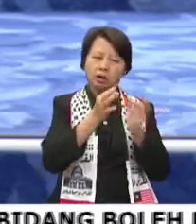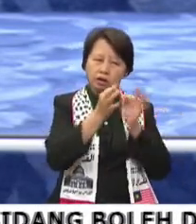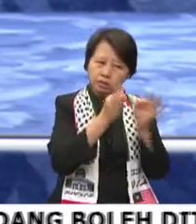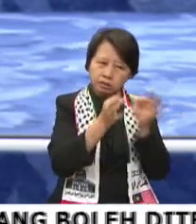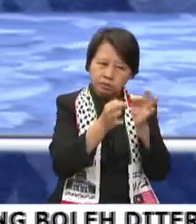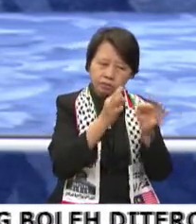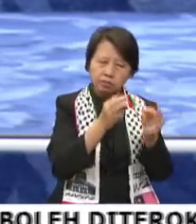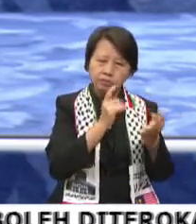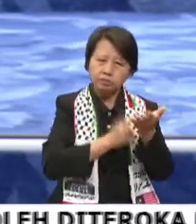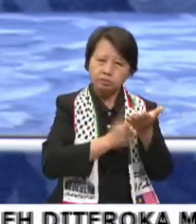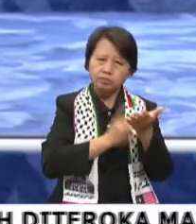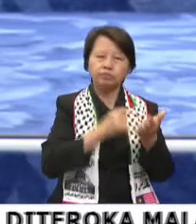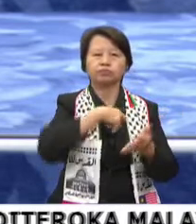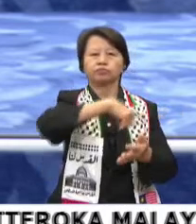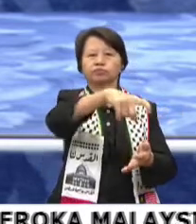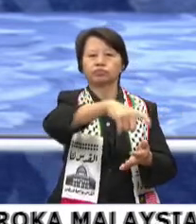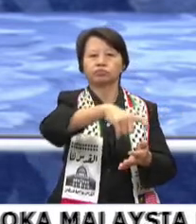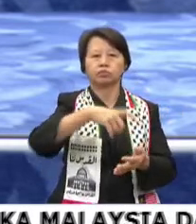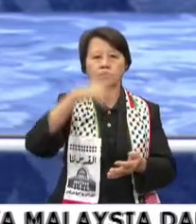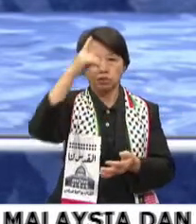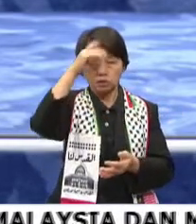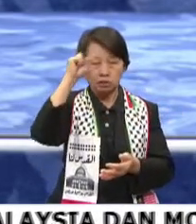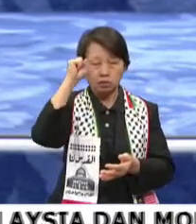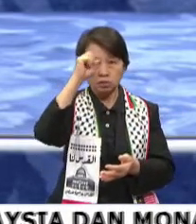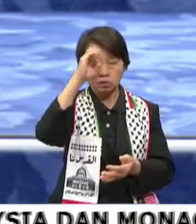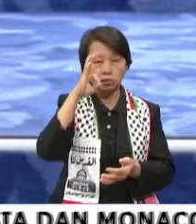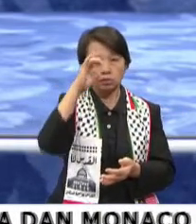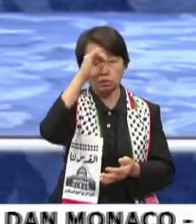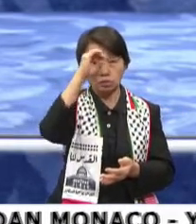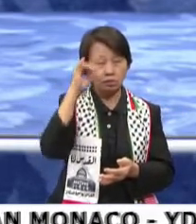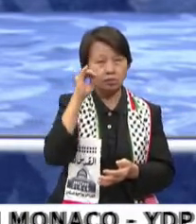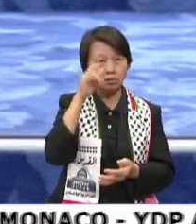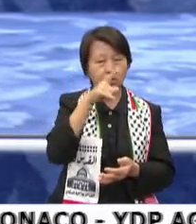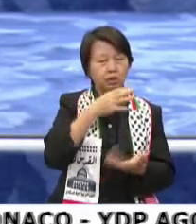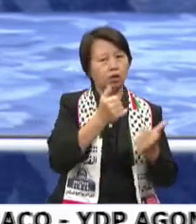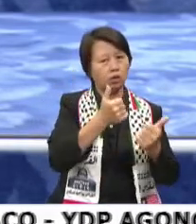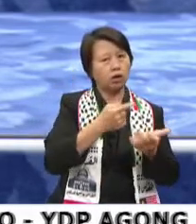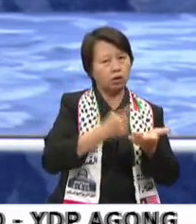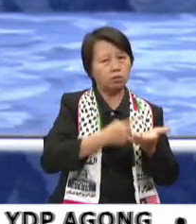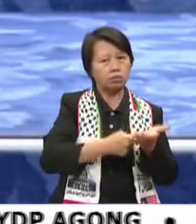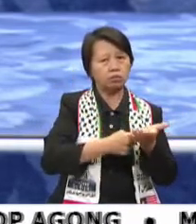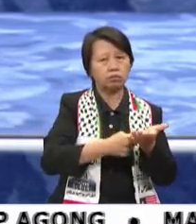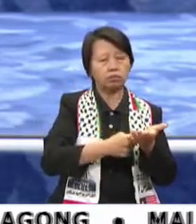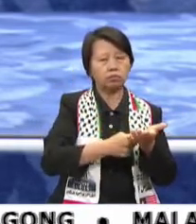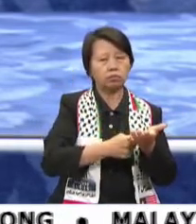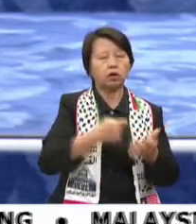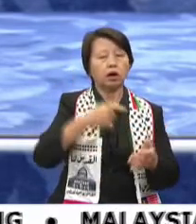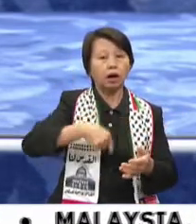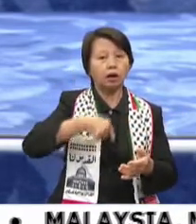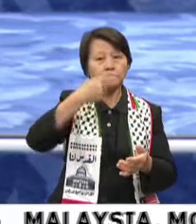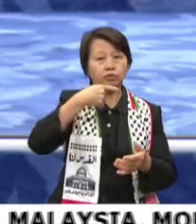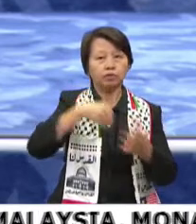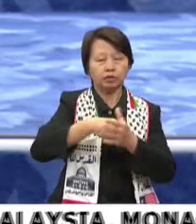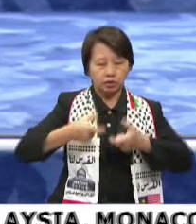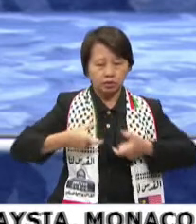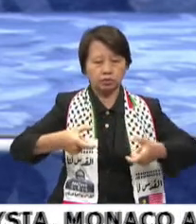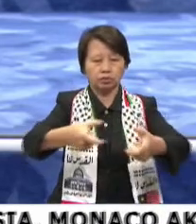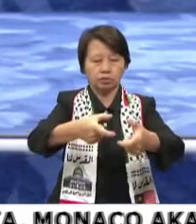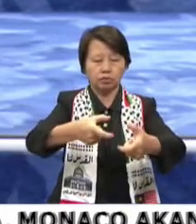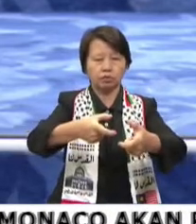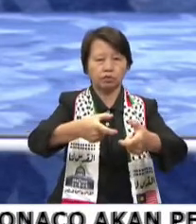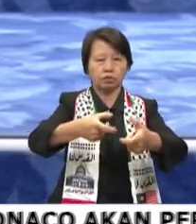Jelaskan tentang kedudukan wakil rakyat ya yang saya sebut dalam Kongres keadilan